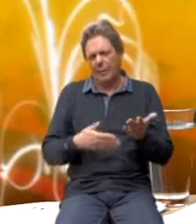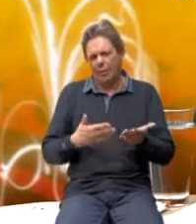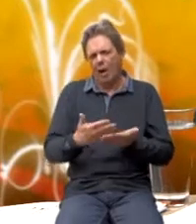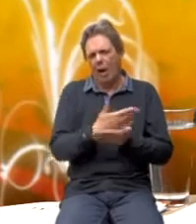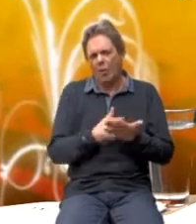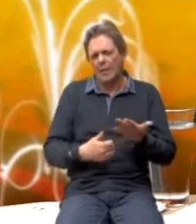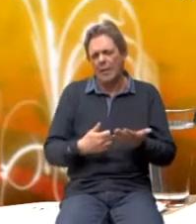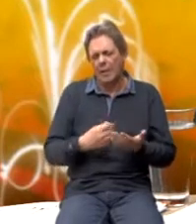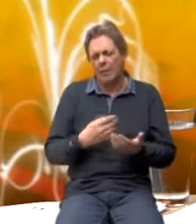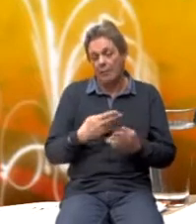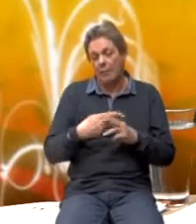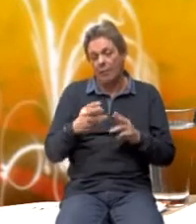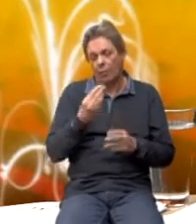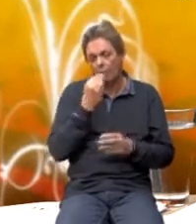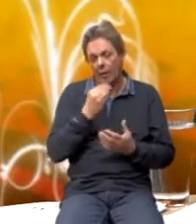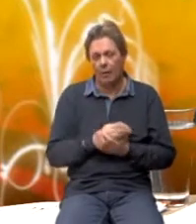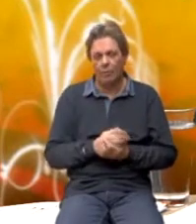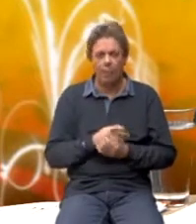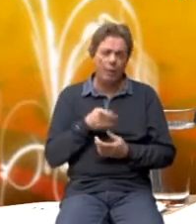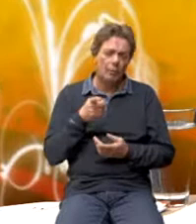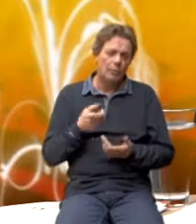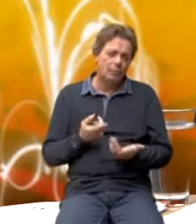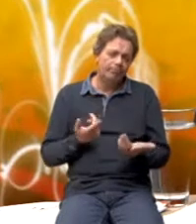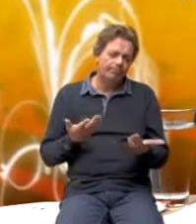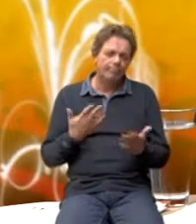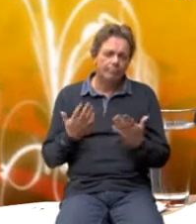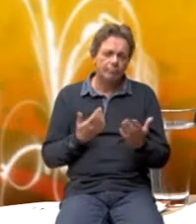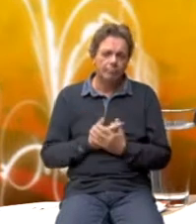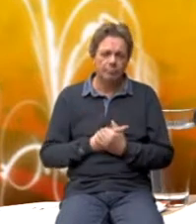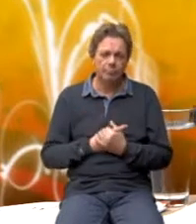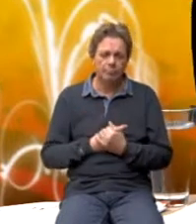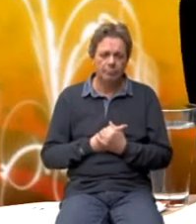koristi ekološku prehranu je. Je. To je po vašim...